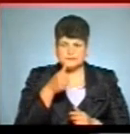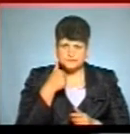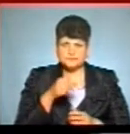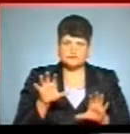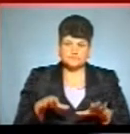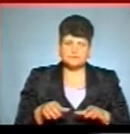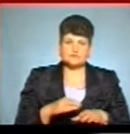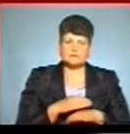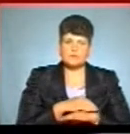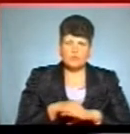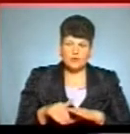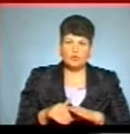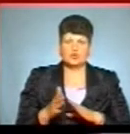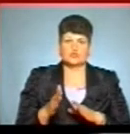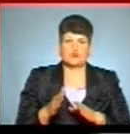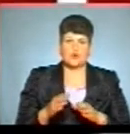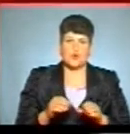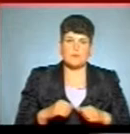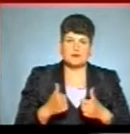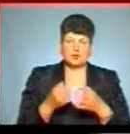комітету «Незалежність» у Підволочиську.